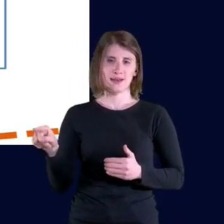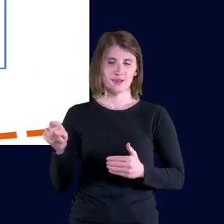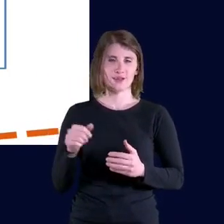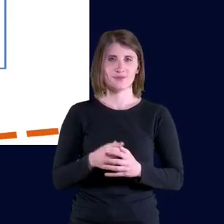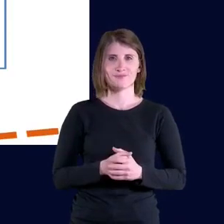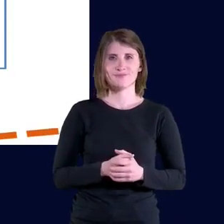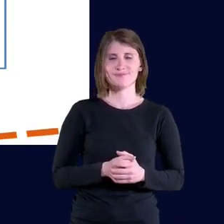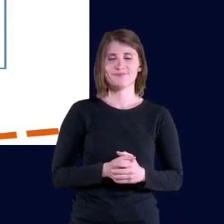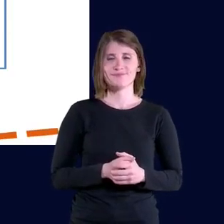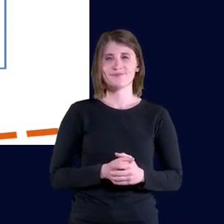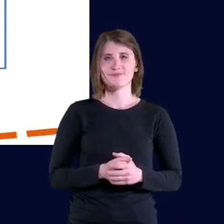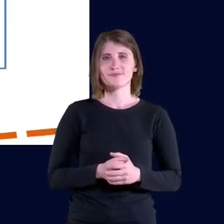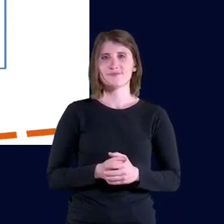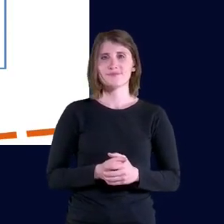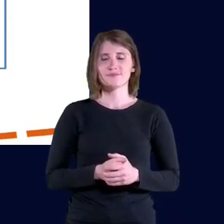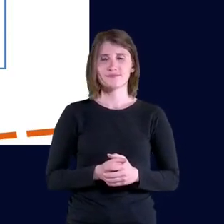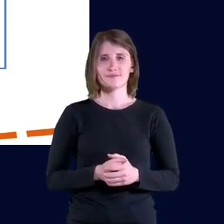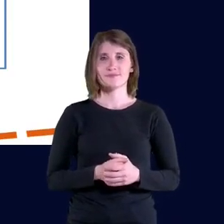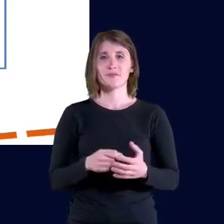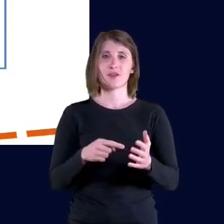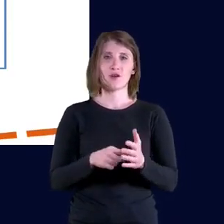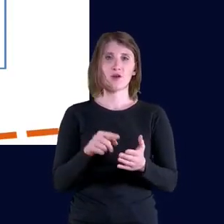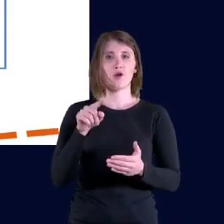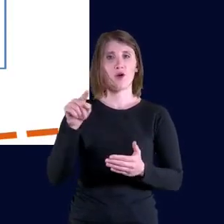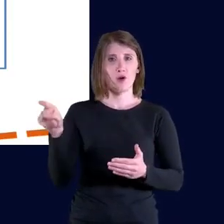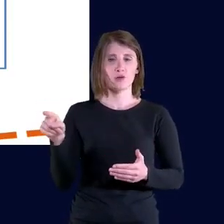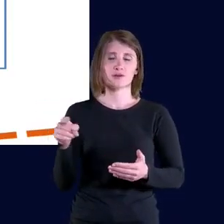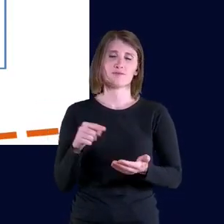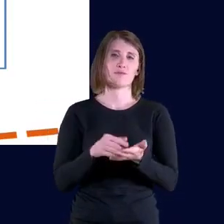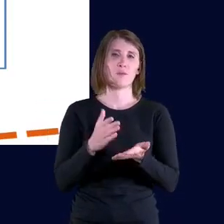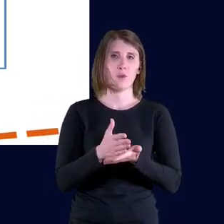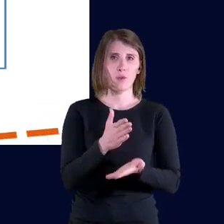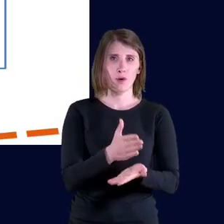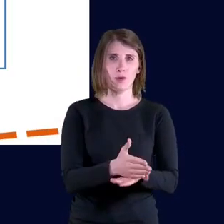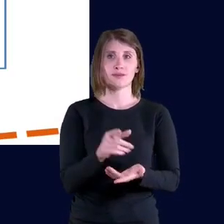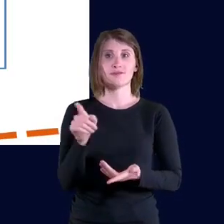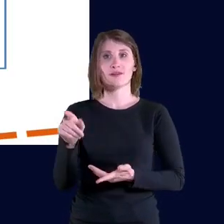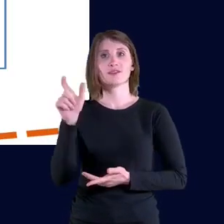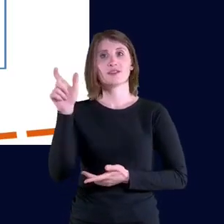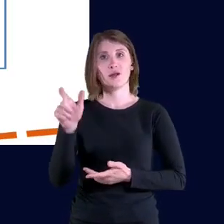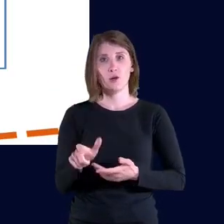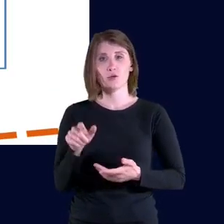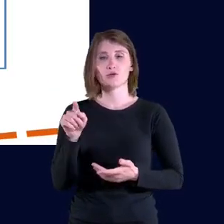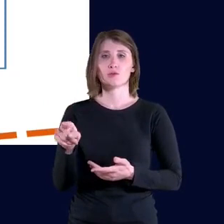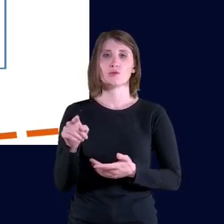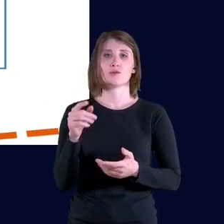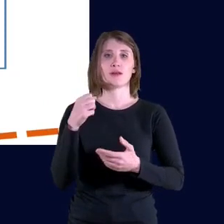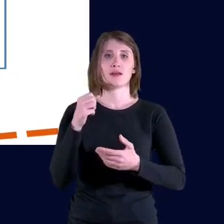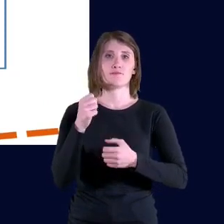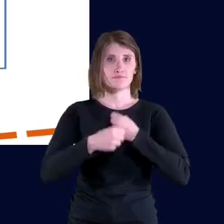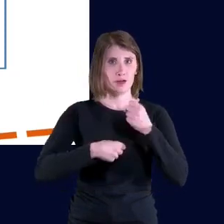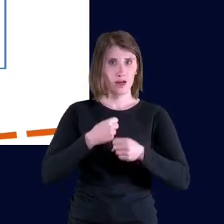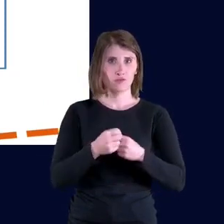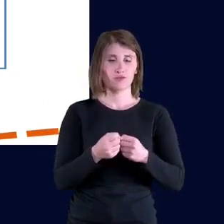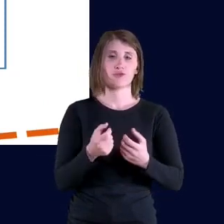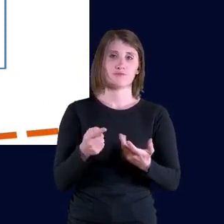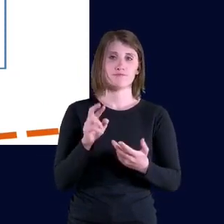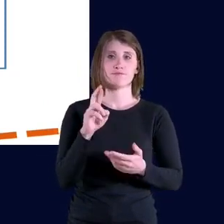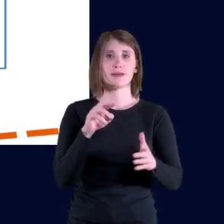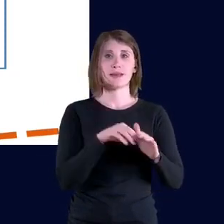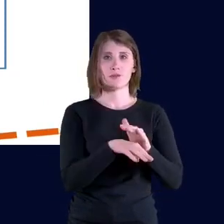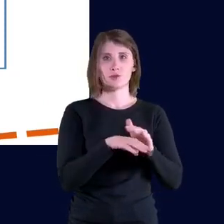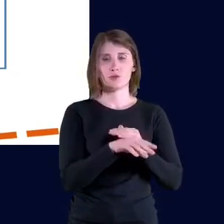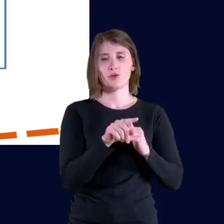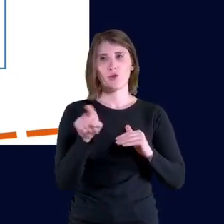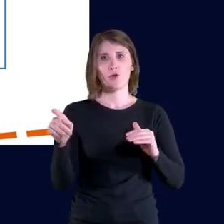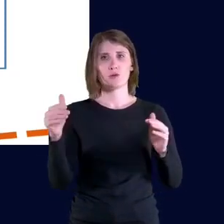tutaj przede wszystkim narzędzie to będzie pomocne dla osób które pracują właśnie w repozytoriach będą tutaj mogą sprawdzać